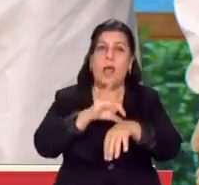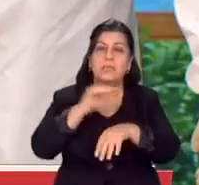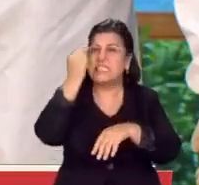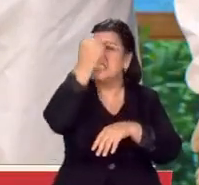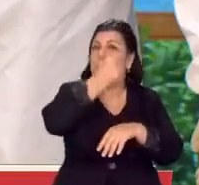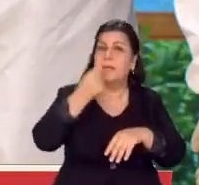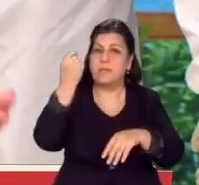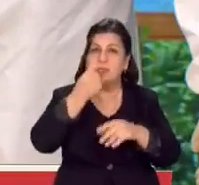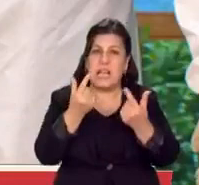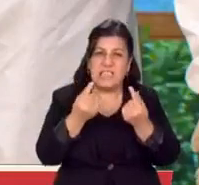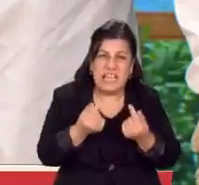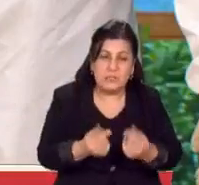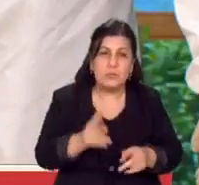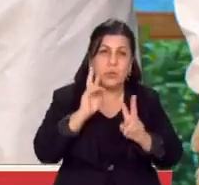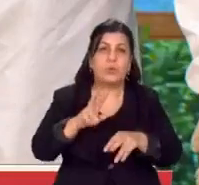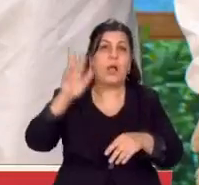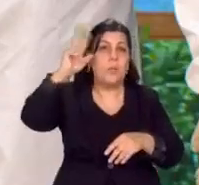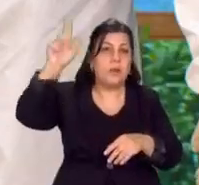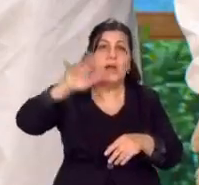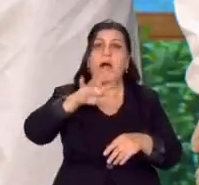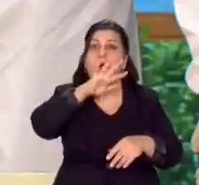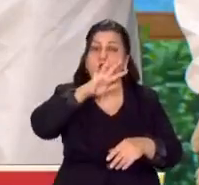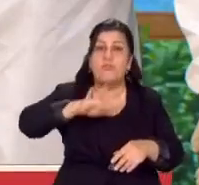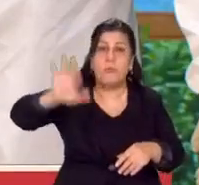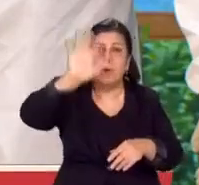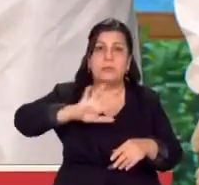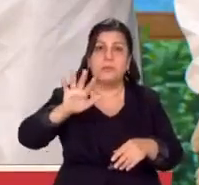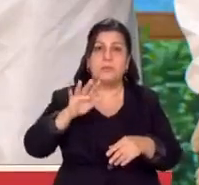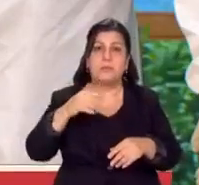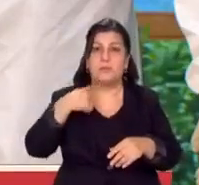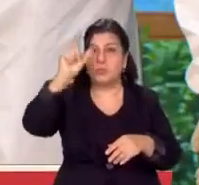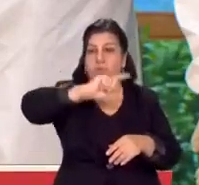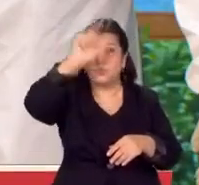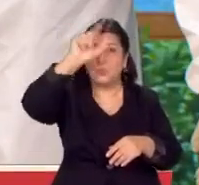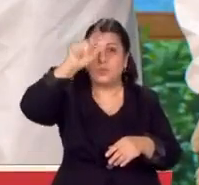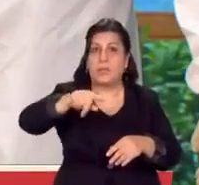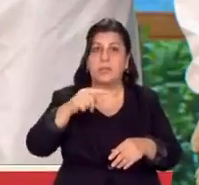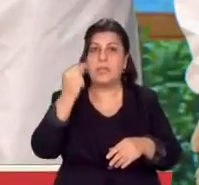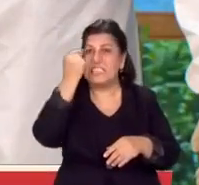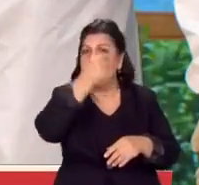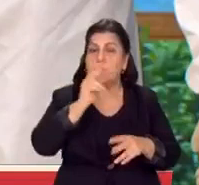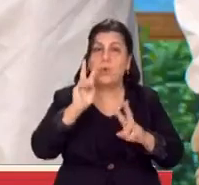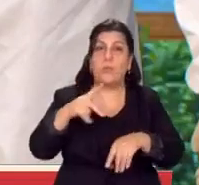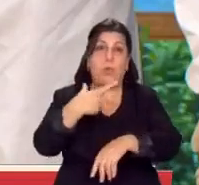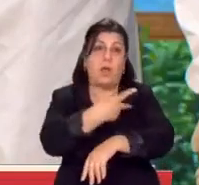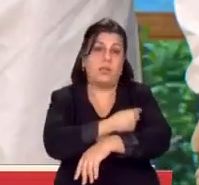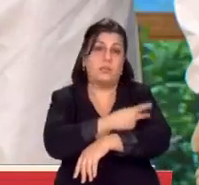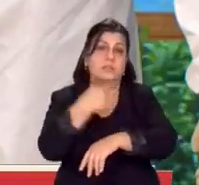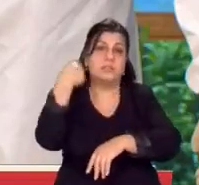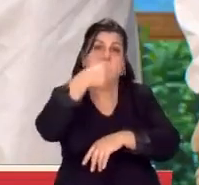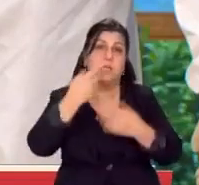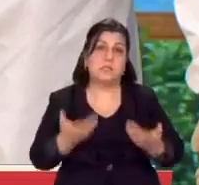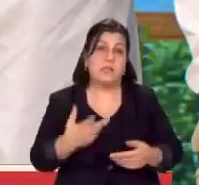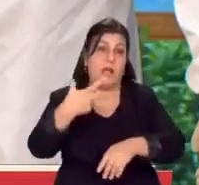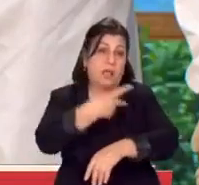çok çok az görüyoruz O da Avrupa'da ve Türkiye'de kızamık görmüyoruz bu aşı sayesinde ya çok